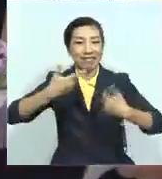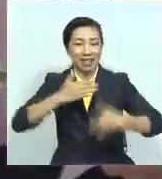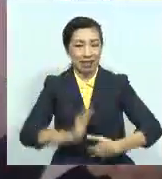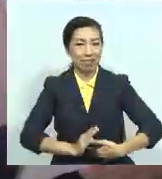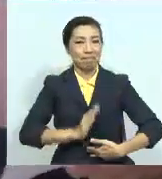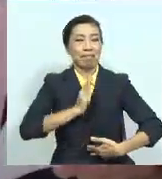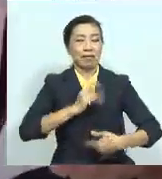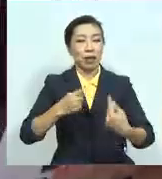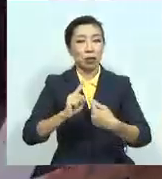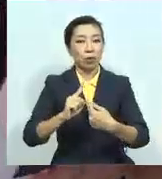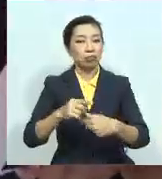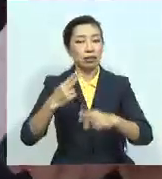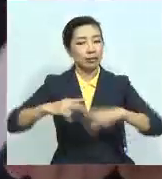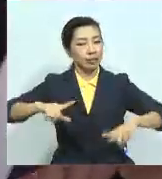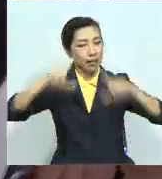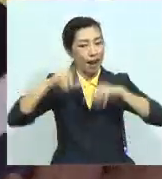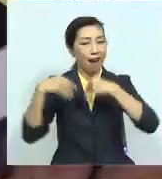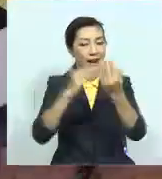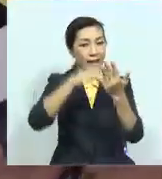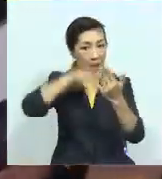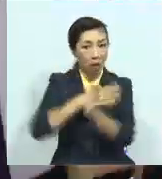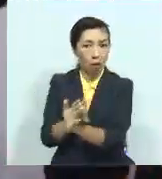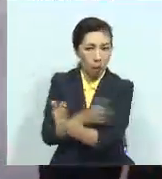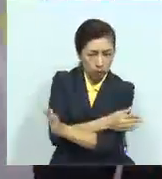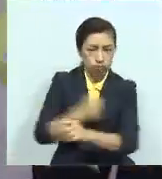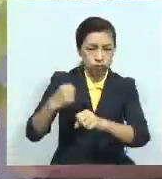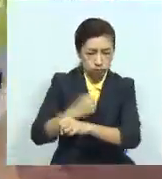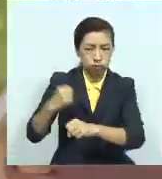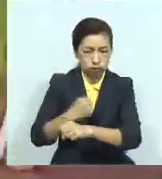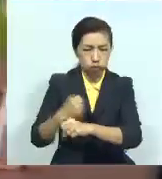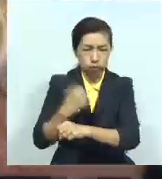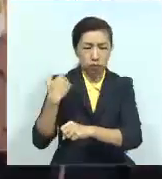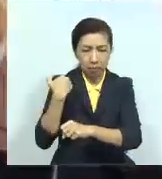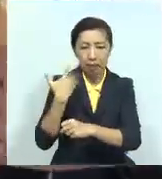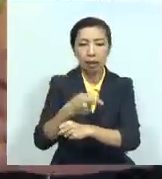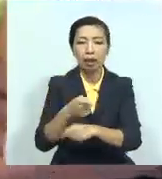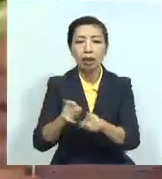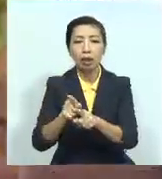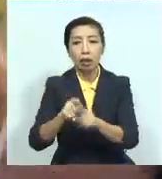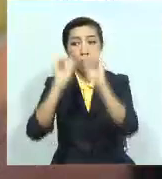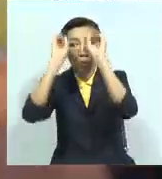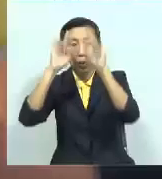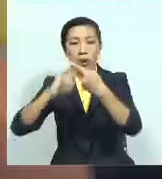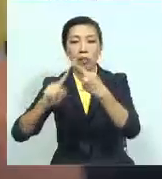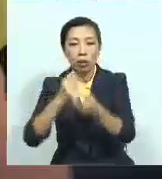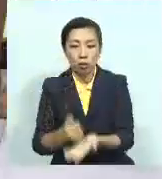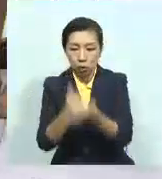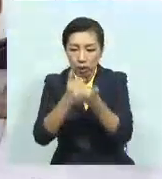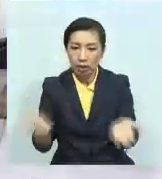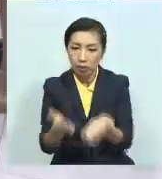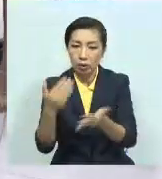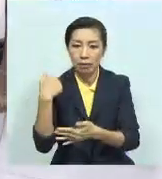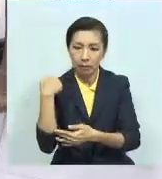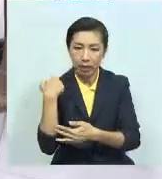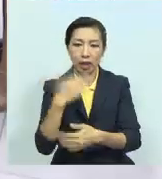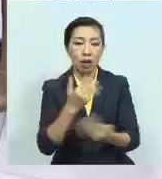ที่ได้ทำชื่อเสียงให้กับประเทศไทยโดยผ่านการฝึกฝนมาอย่างหนักเลยนะครับแล้วก็ได้รับการสนับสนุนจากอาจารย์และเพื่อนๆรวมถึง